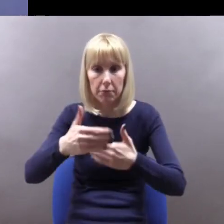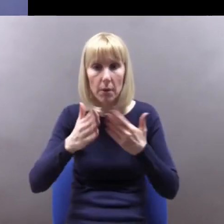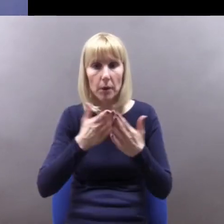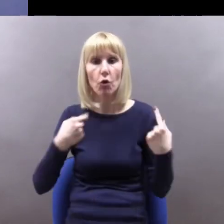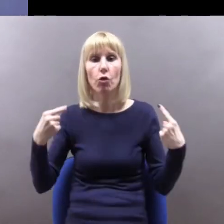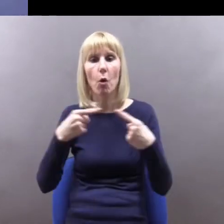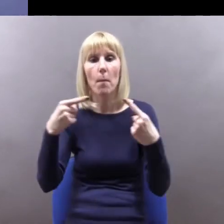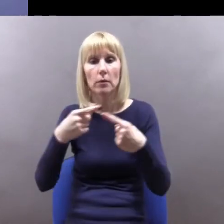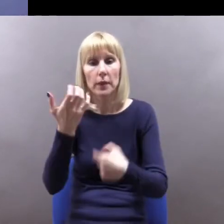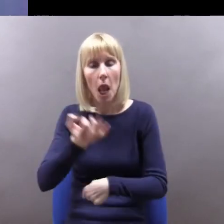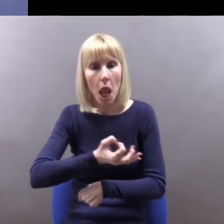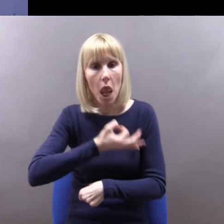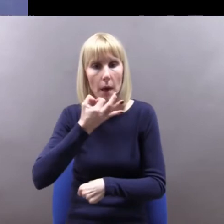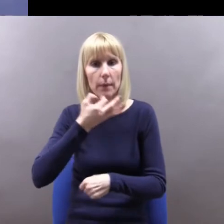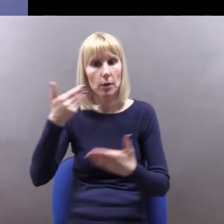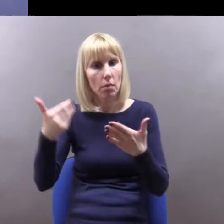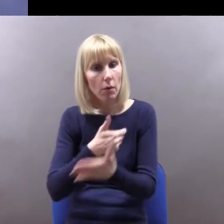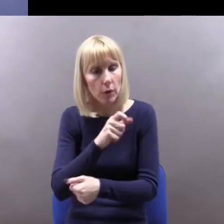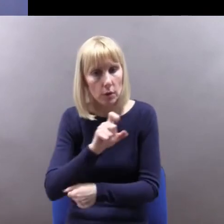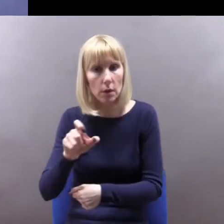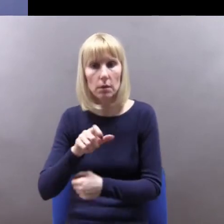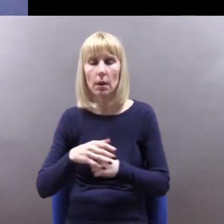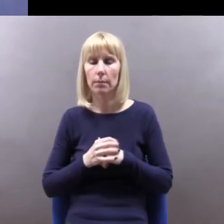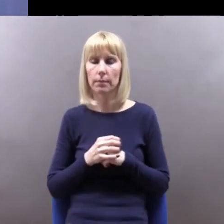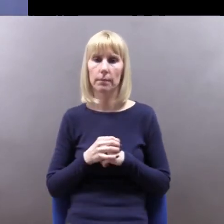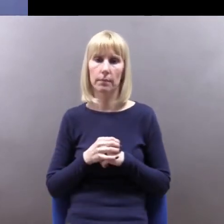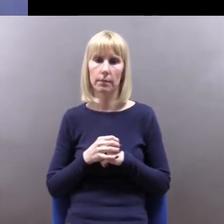już dostosowane te budynki